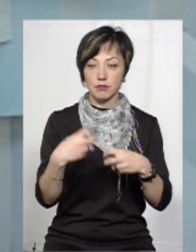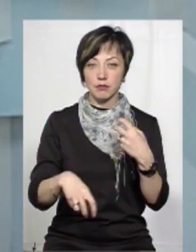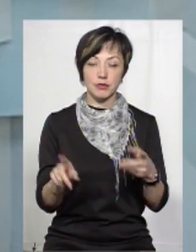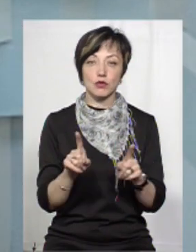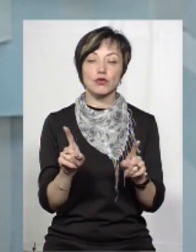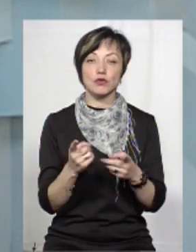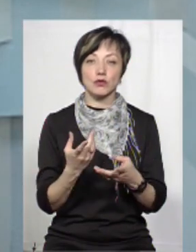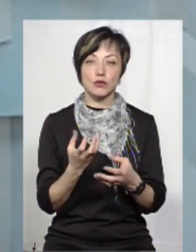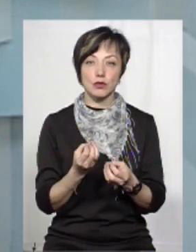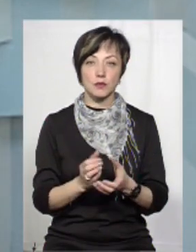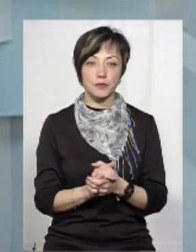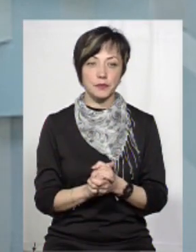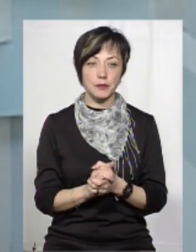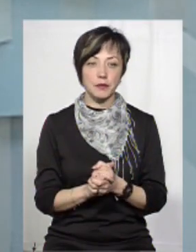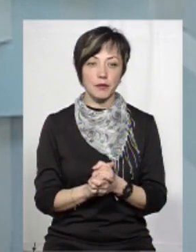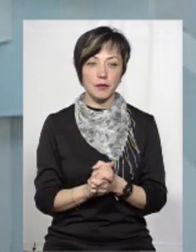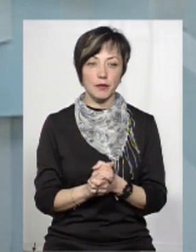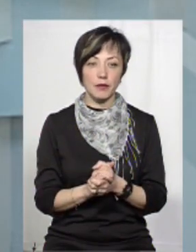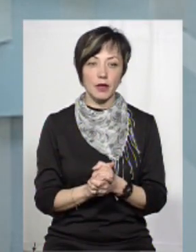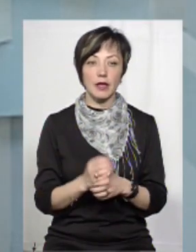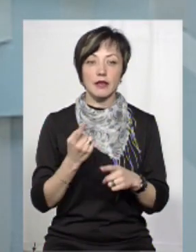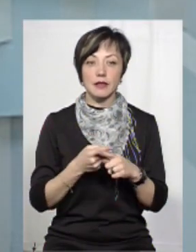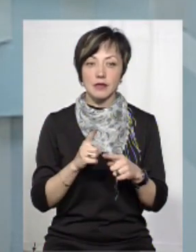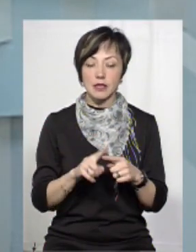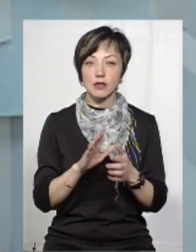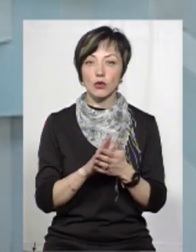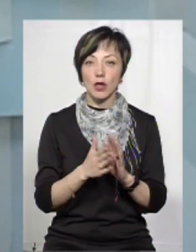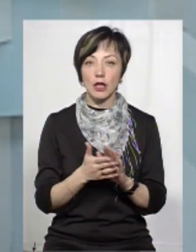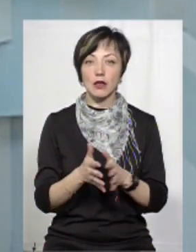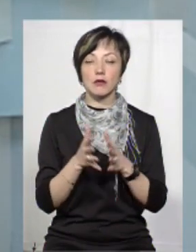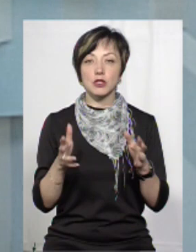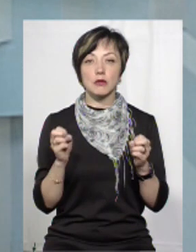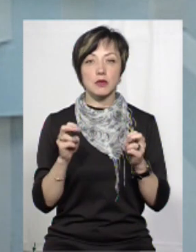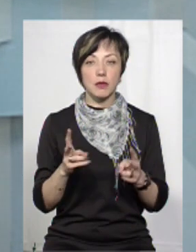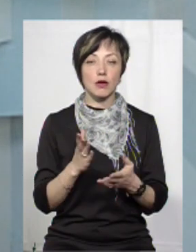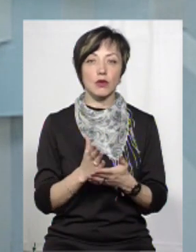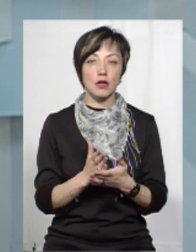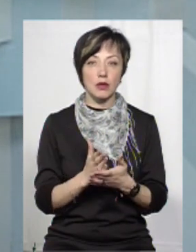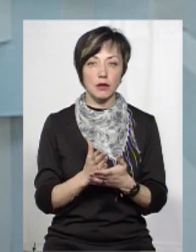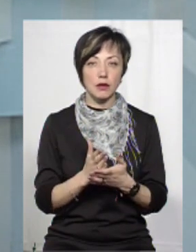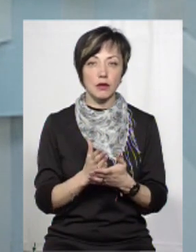може, обрив проводів? В цій ситуації найбільшу небезпеку